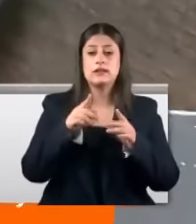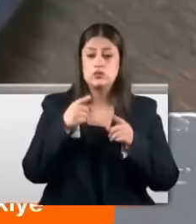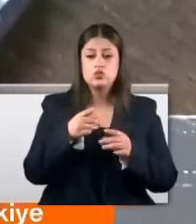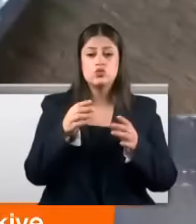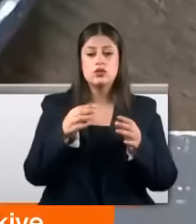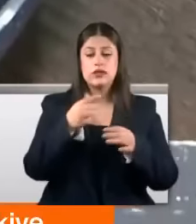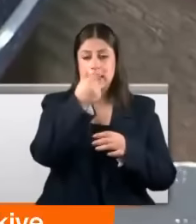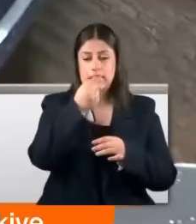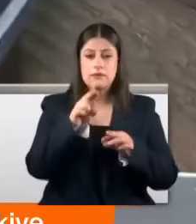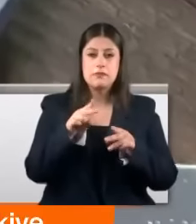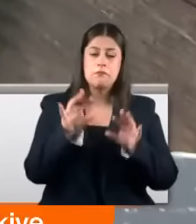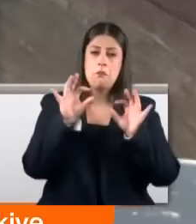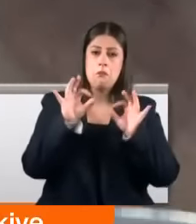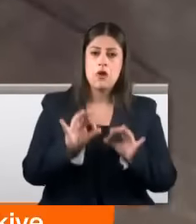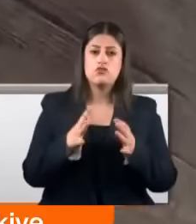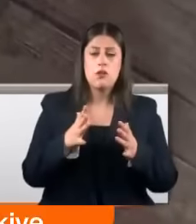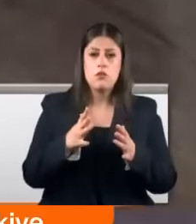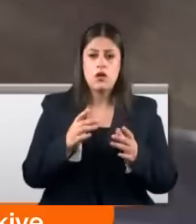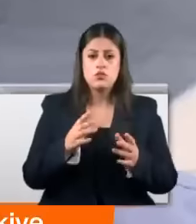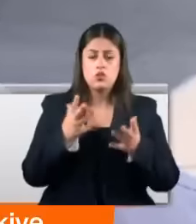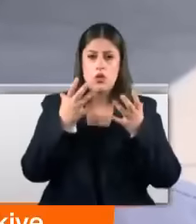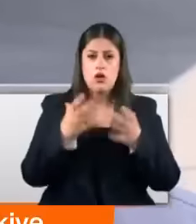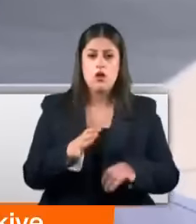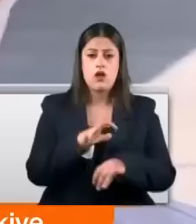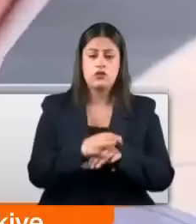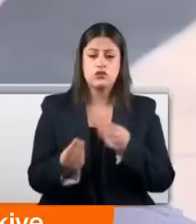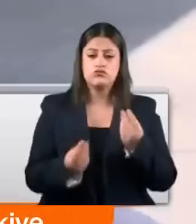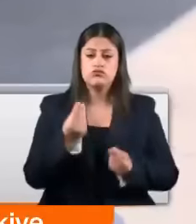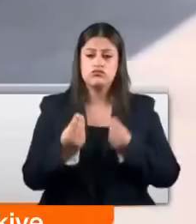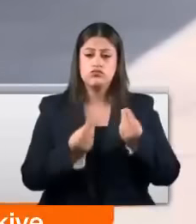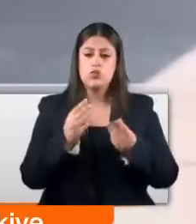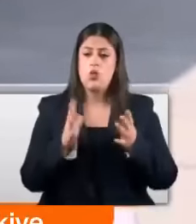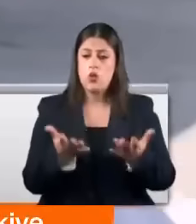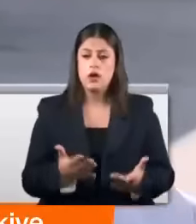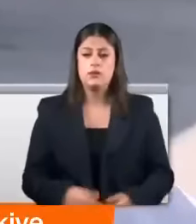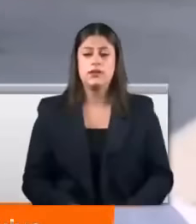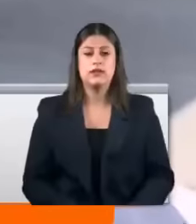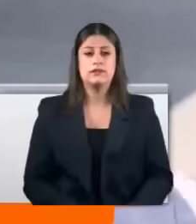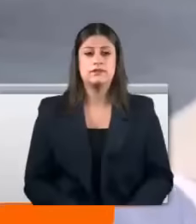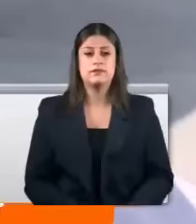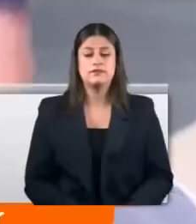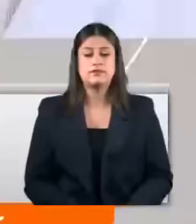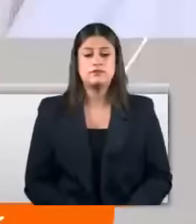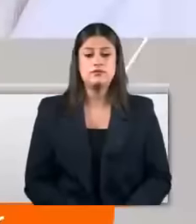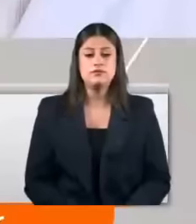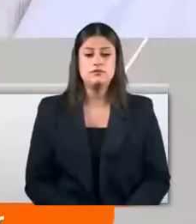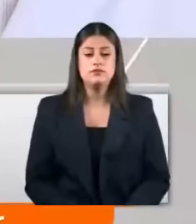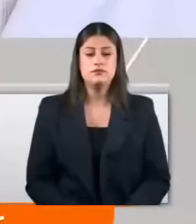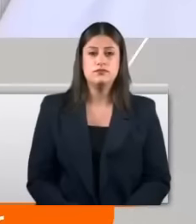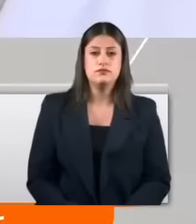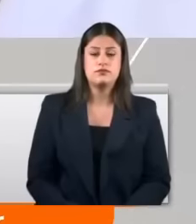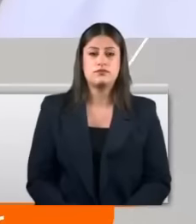belirtiler tahmin edemeyeceğiniz hastalıklara dönüşebiliyor. Isıtıyorum, yağ koyuyorum, sonra da ne yiyeceksem onu atıyorum. Hastalar